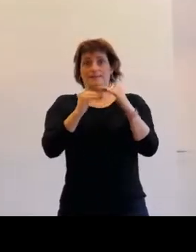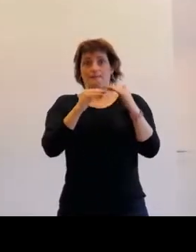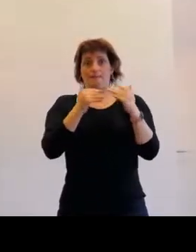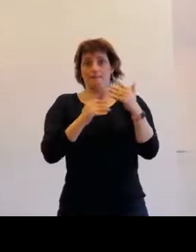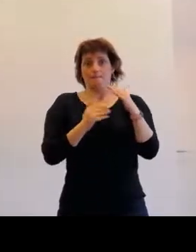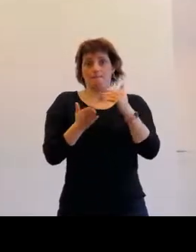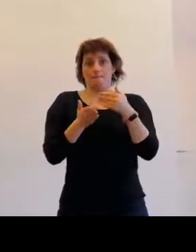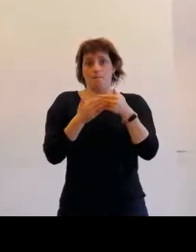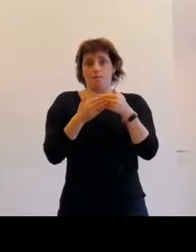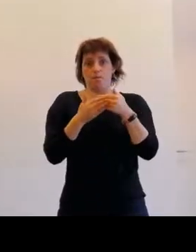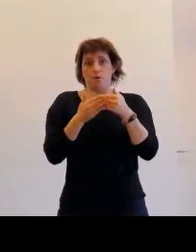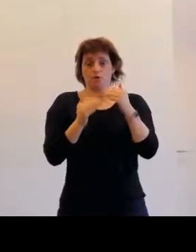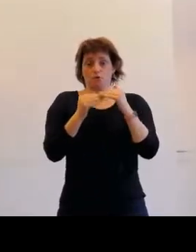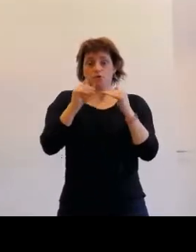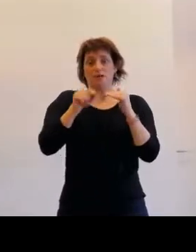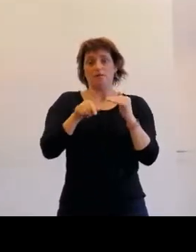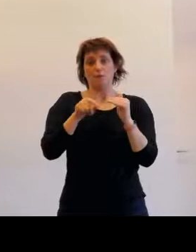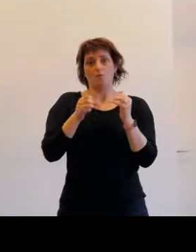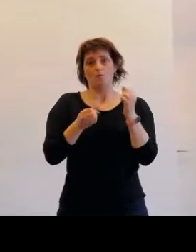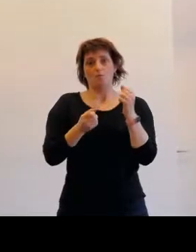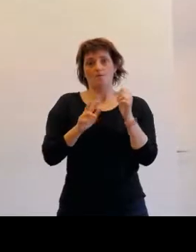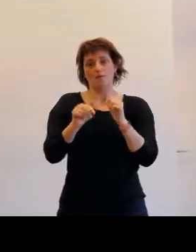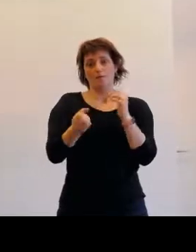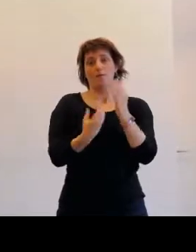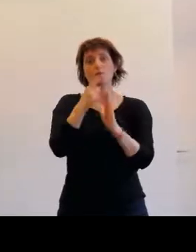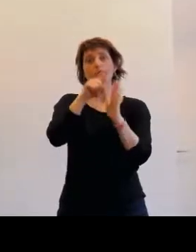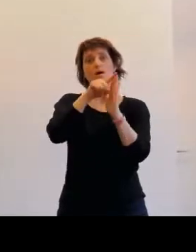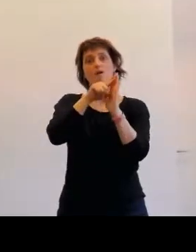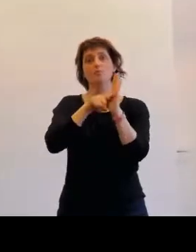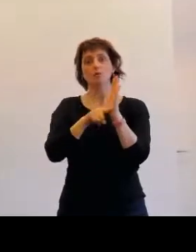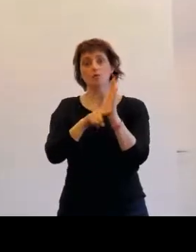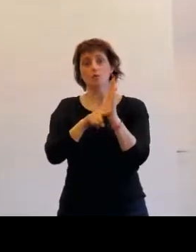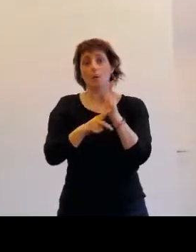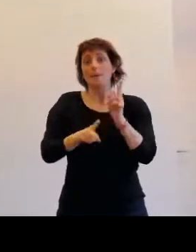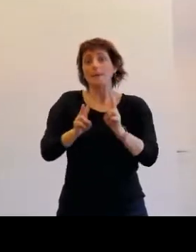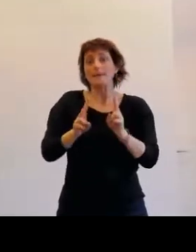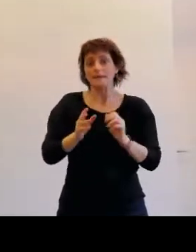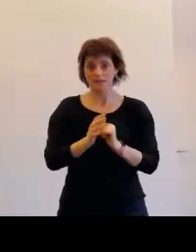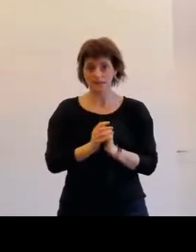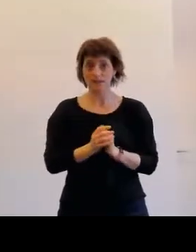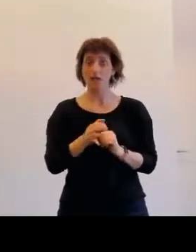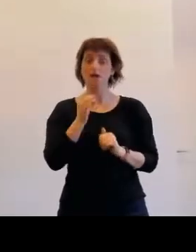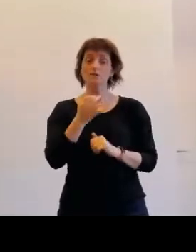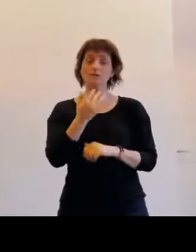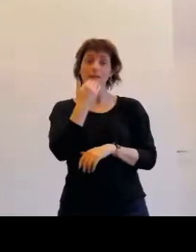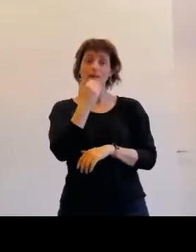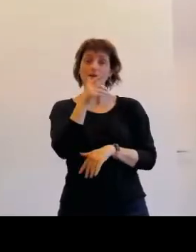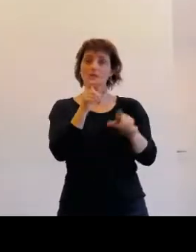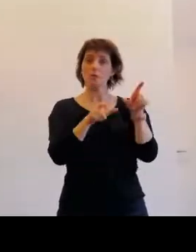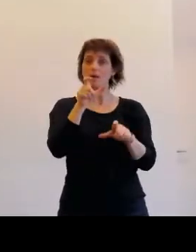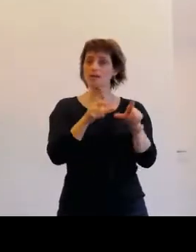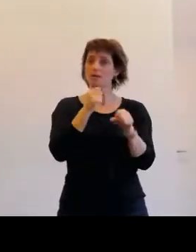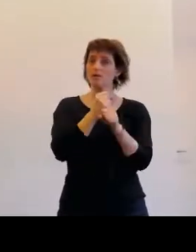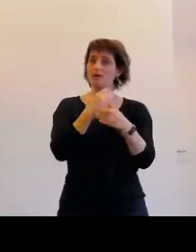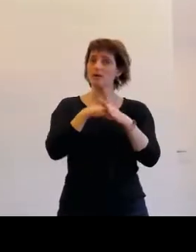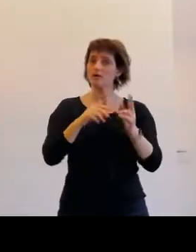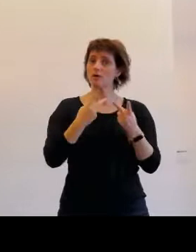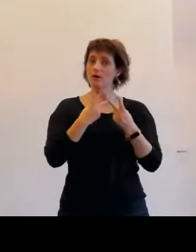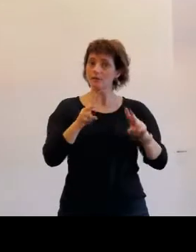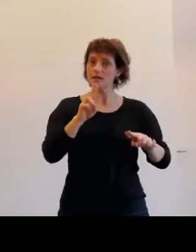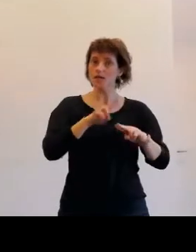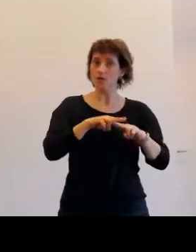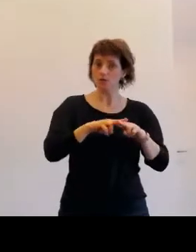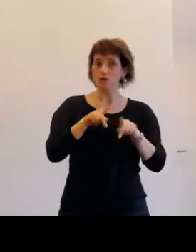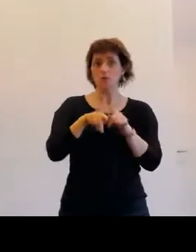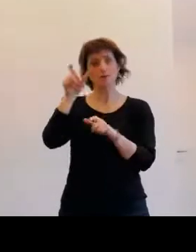plus importantes devront être prises. Et je remercie vraiment les personnels de la ville de Nancy et les personnels de l'éducation